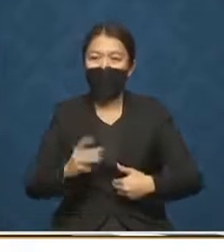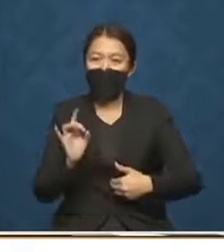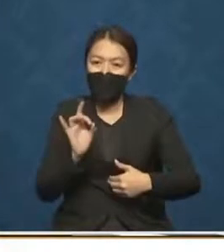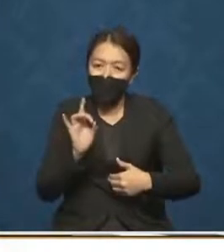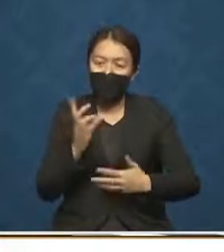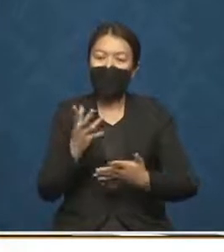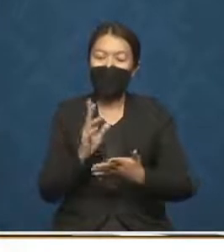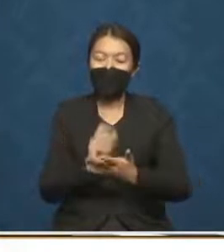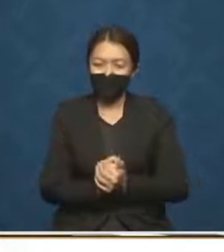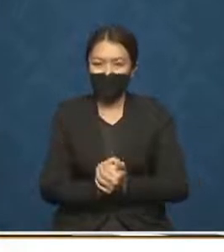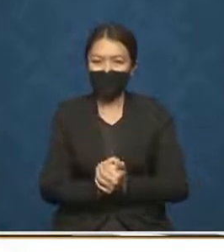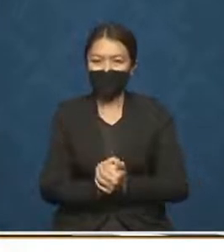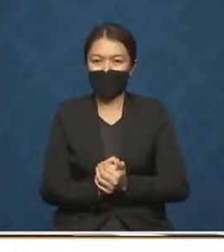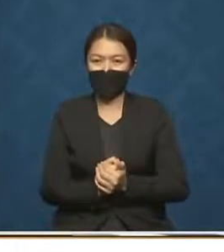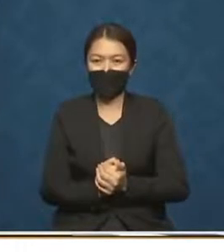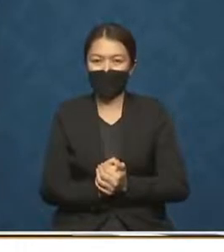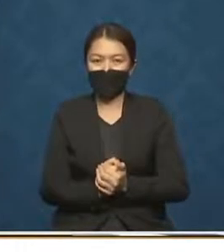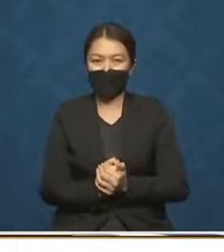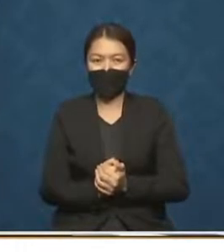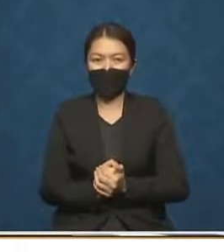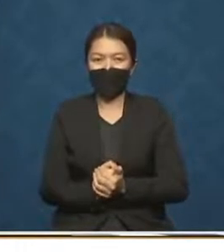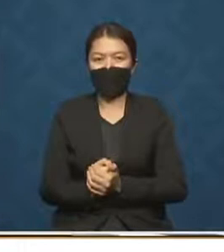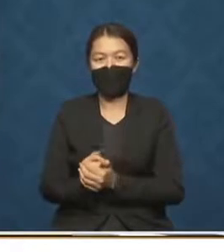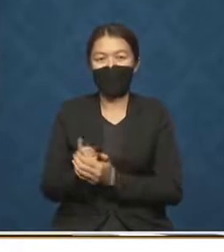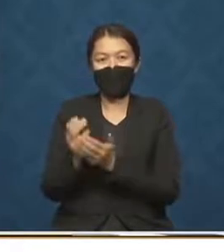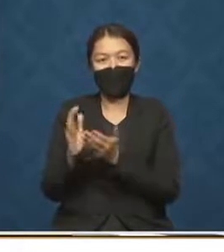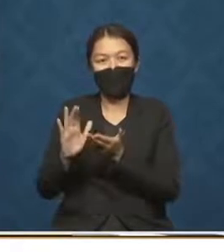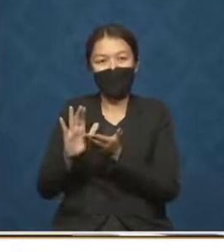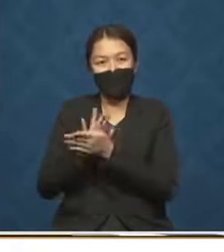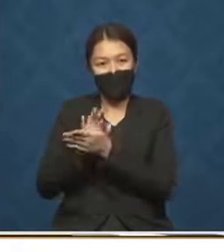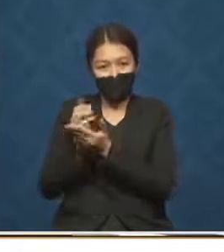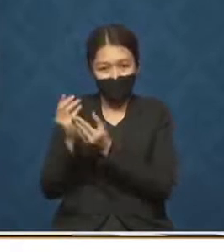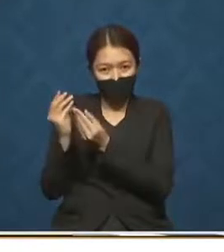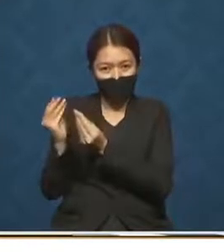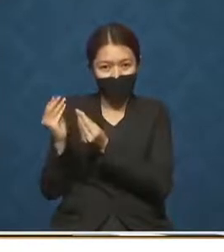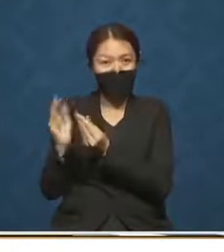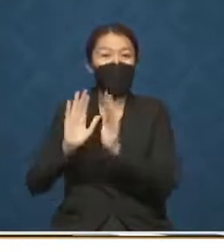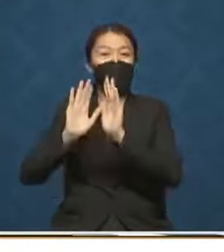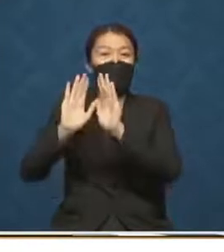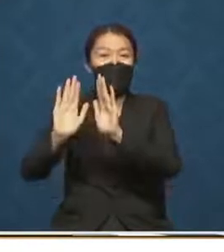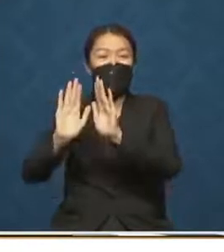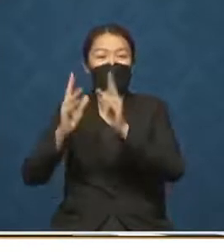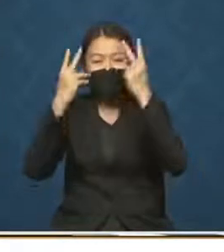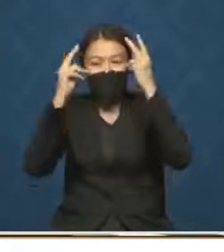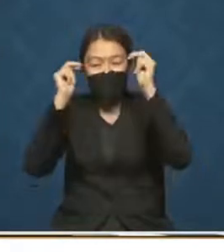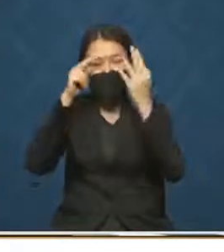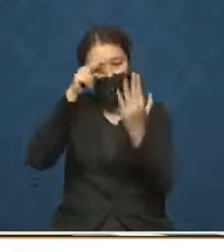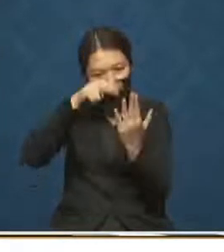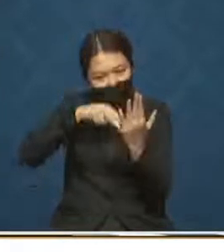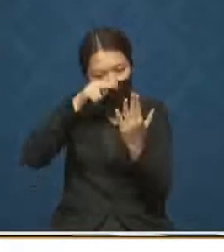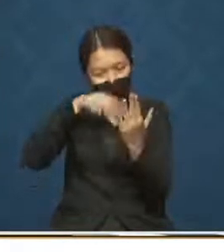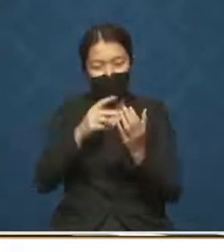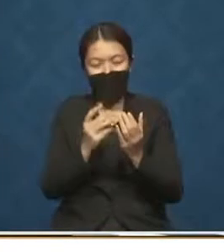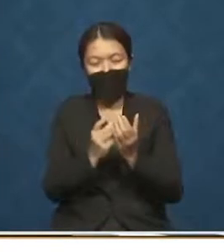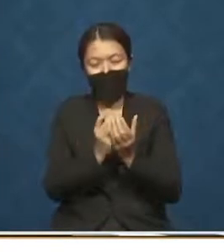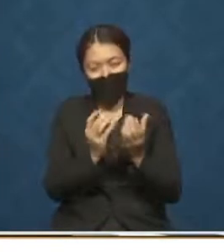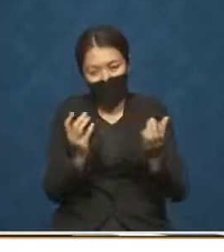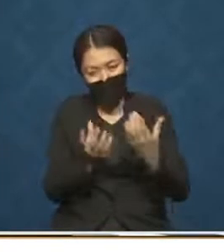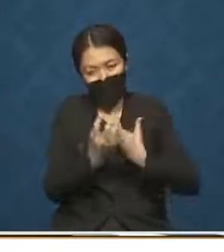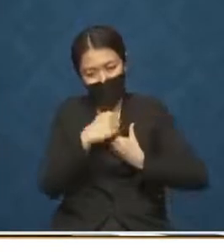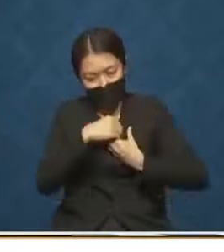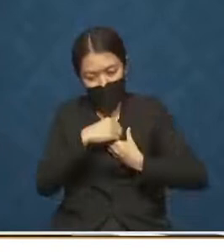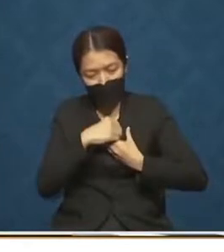ามทานใหด้วยนะครัผมเครื่บขึัดี ein ลียดศาสีให้ลงตูไปอ่านแล้วกไปทบทวนลัษ planted av a